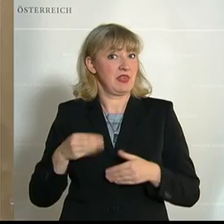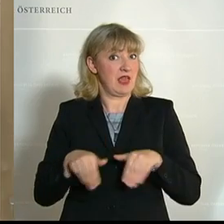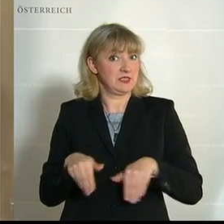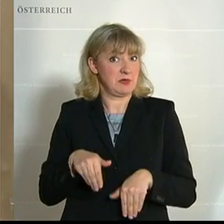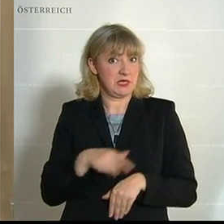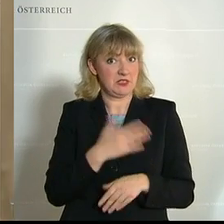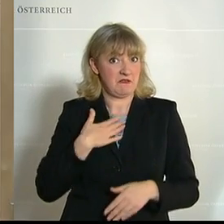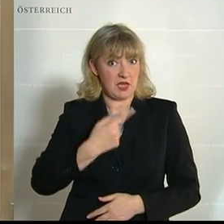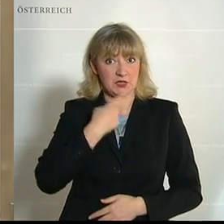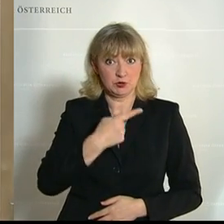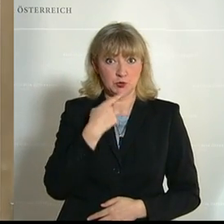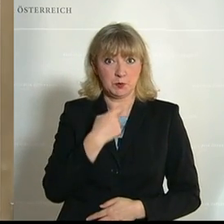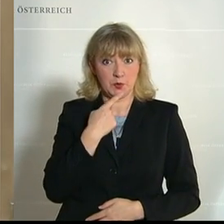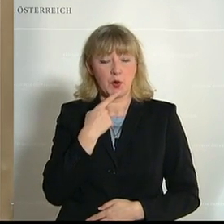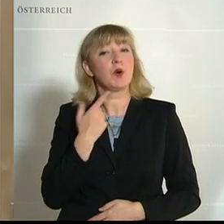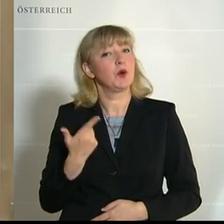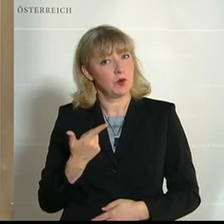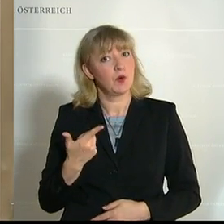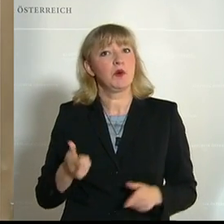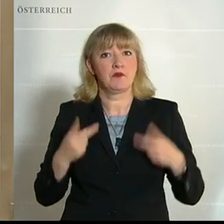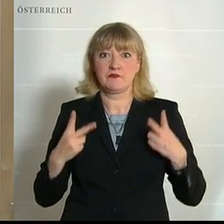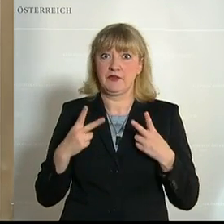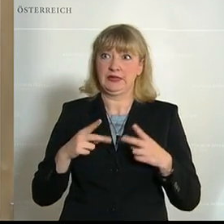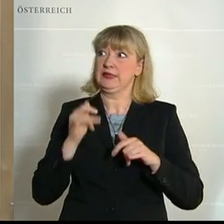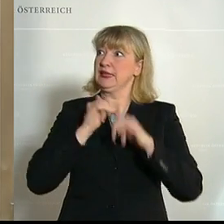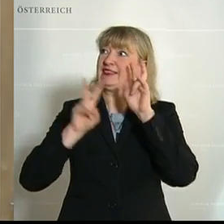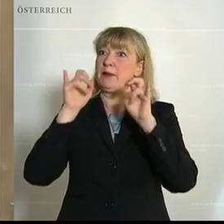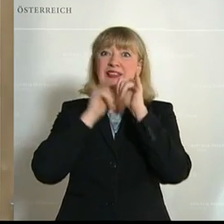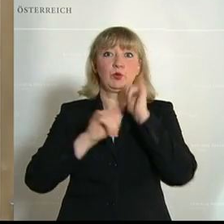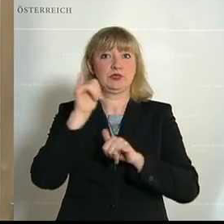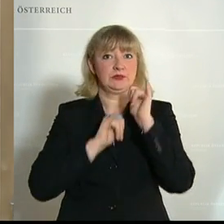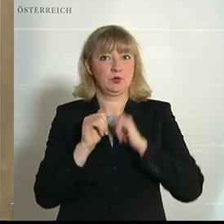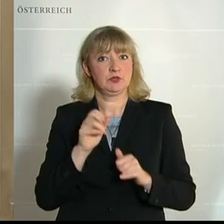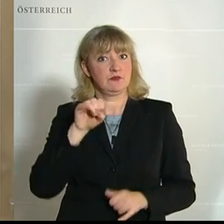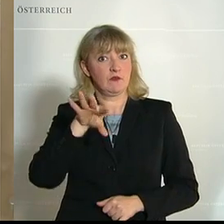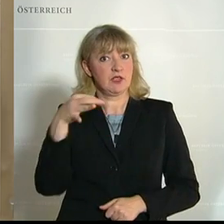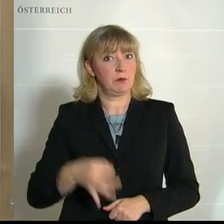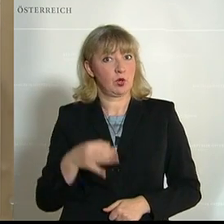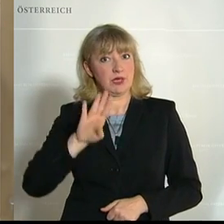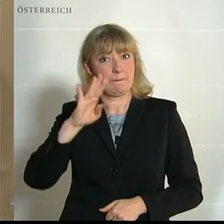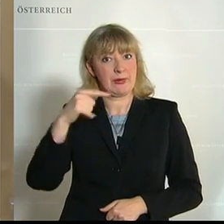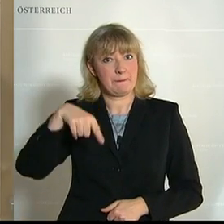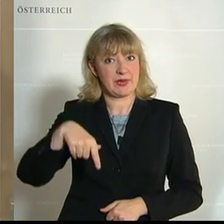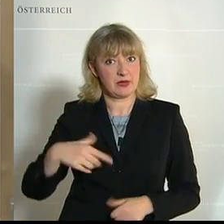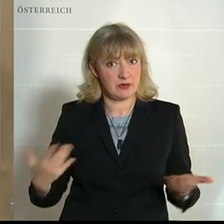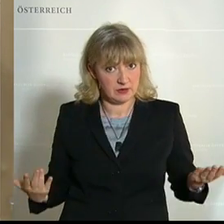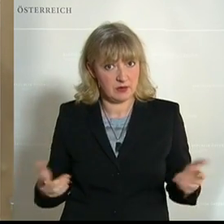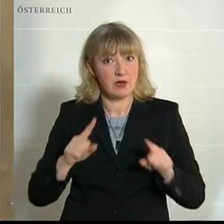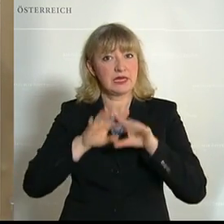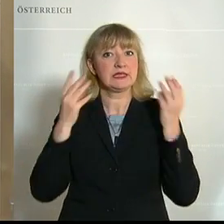Finanzminister angesprochen hat, die Bedeutung des Tourismus mit 15% BIP und